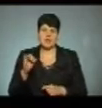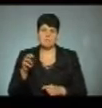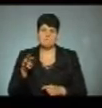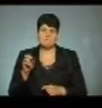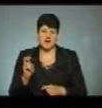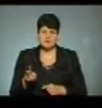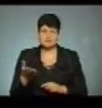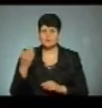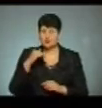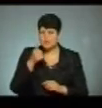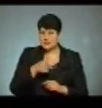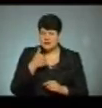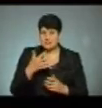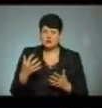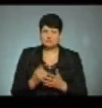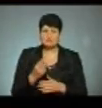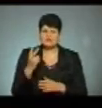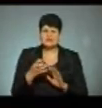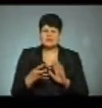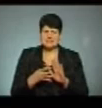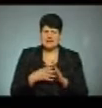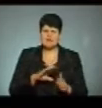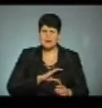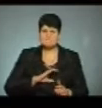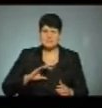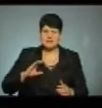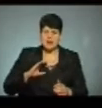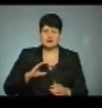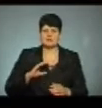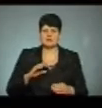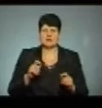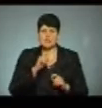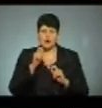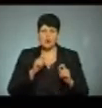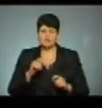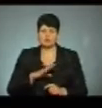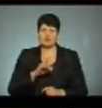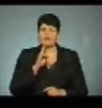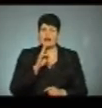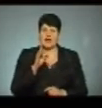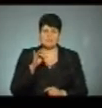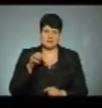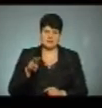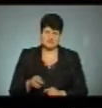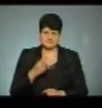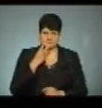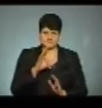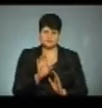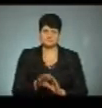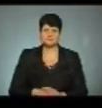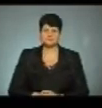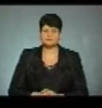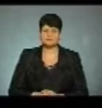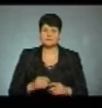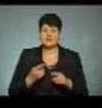за минулий рік спортсмени здобули 209 медалей. Нагородження спортсменів відбулося в Кременці. Там побувала наша знімальна група.